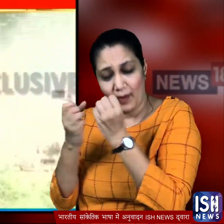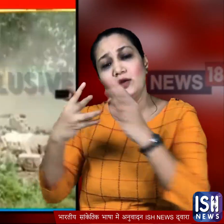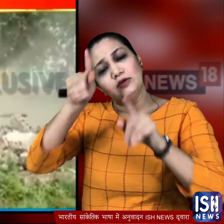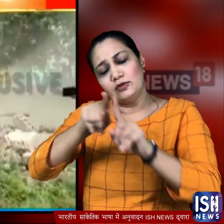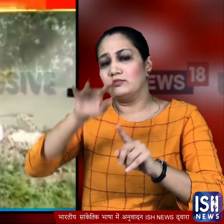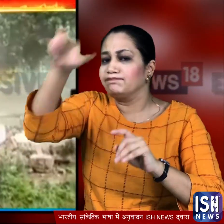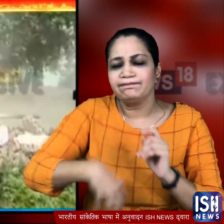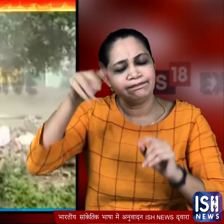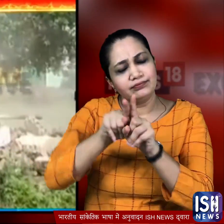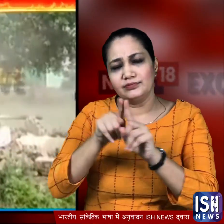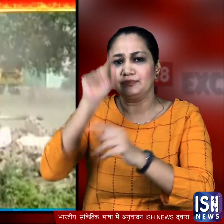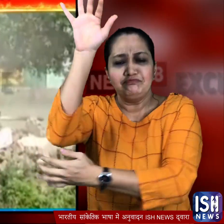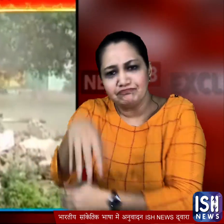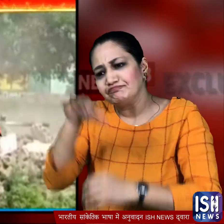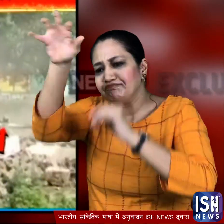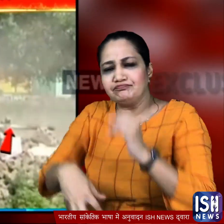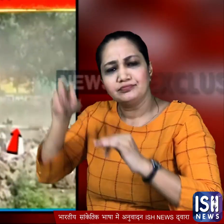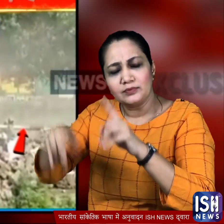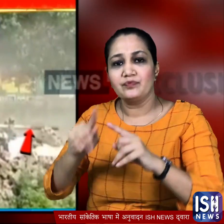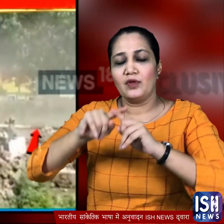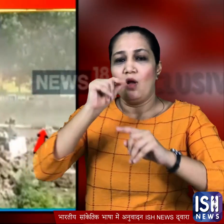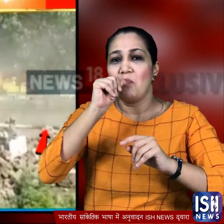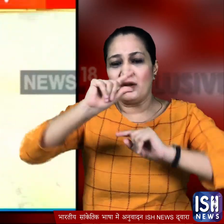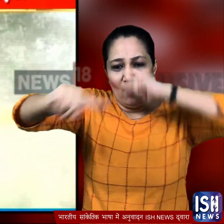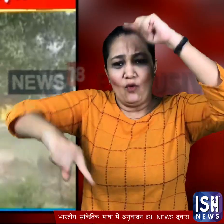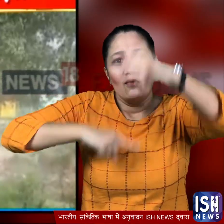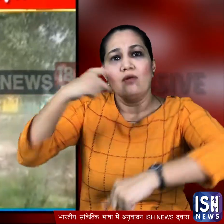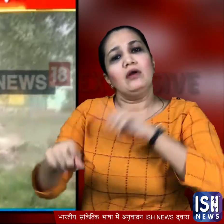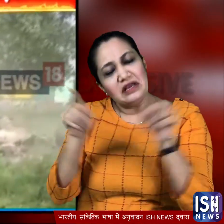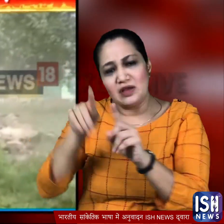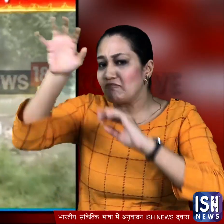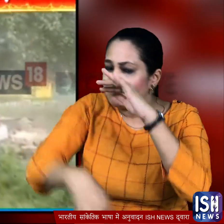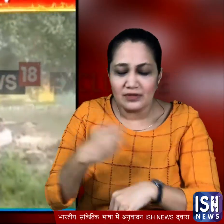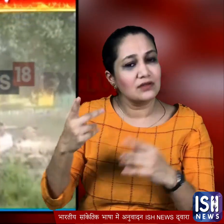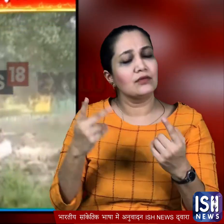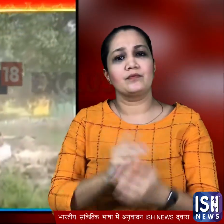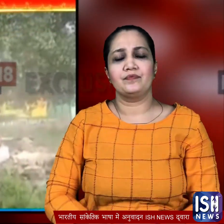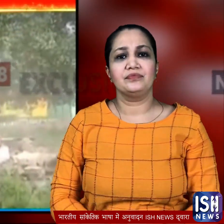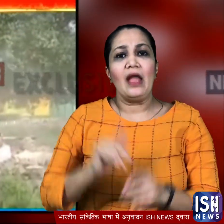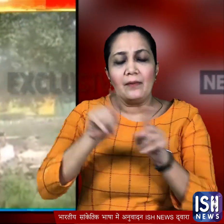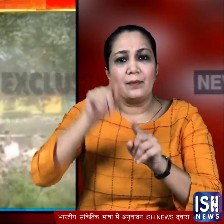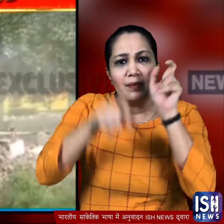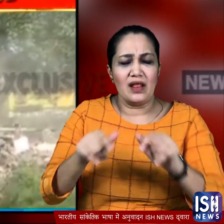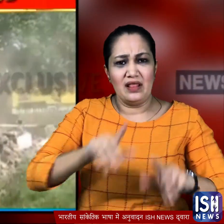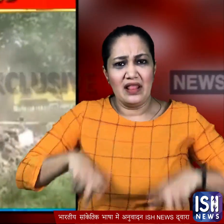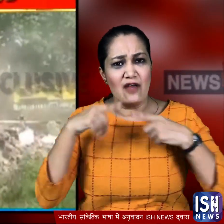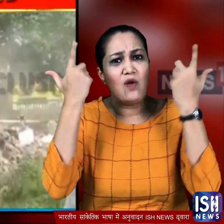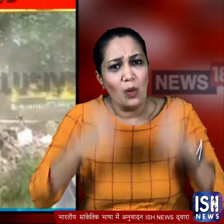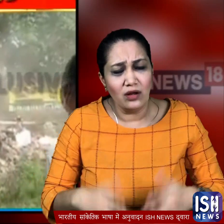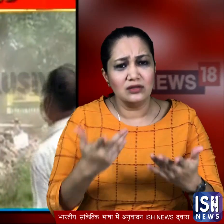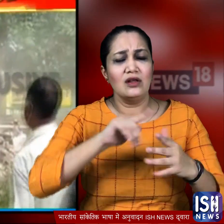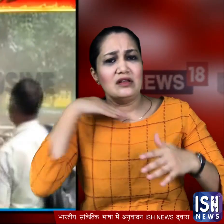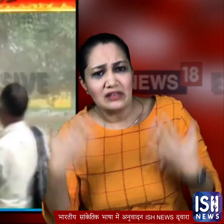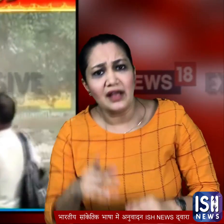चला। गांव में ही मौजूद आरोपी के ट्यूबवेल को भी तहस नहस कर दिया गया। यही नहीं, प्रशासन लोगों की जान से खिलवाड़ करने वाले आरोपी की